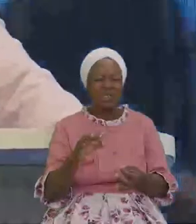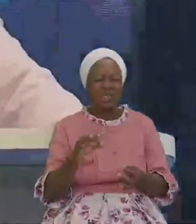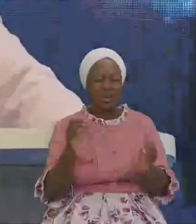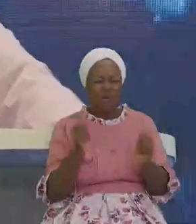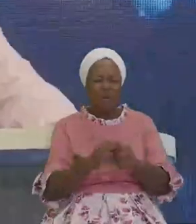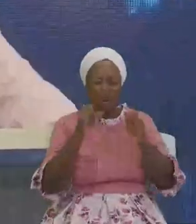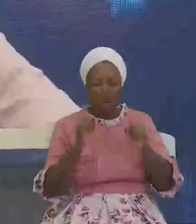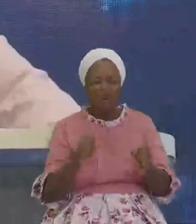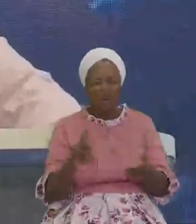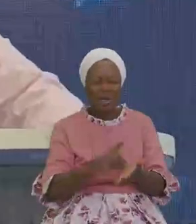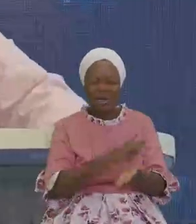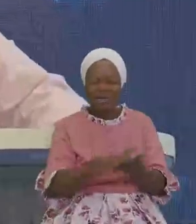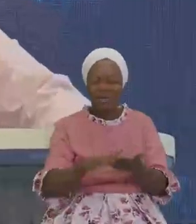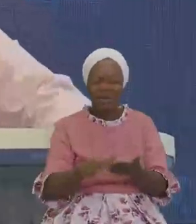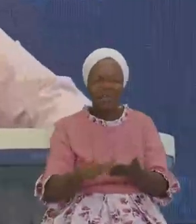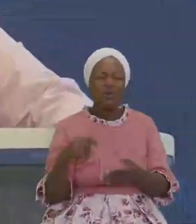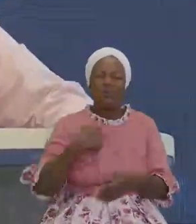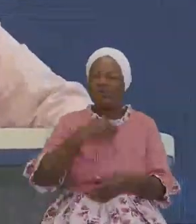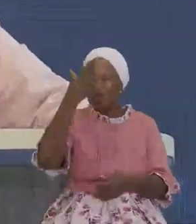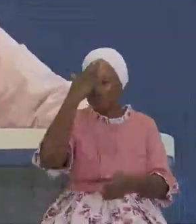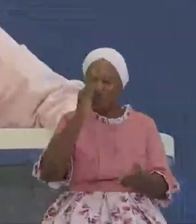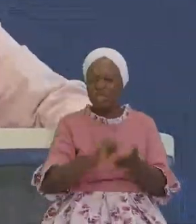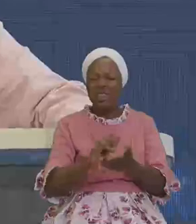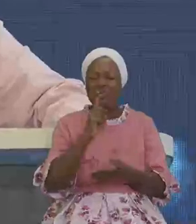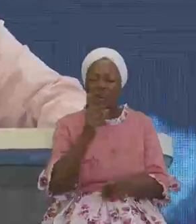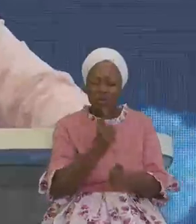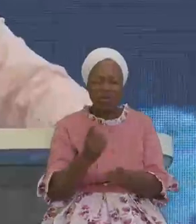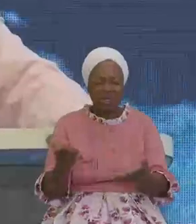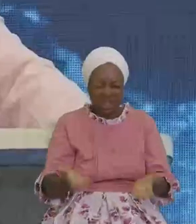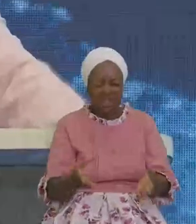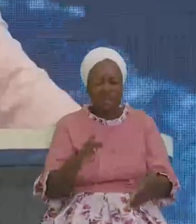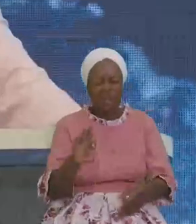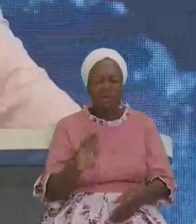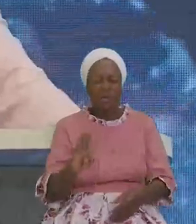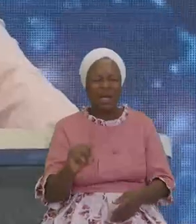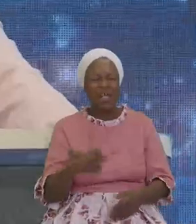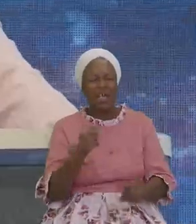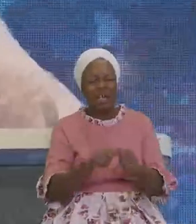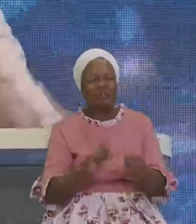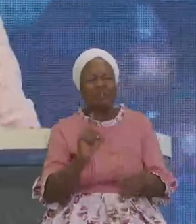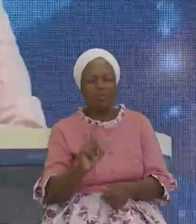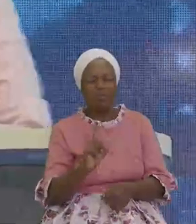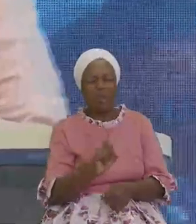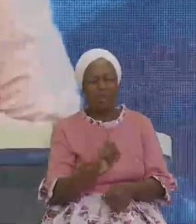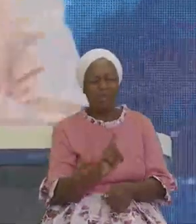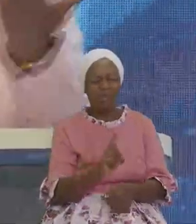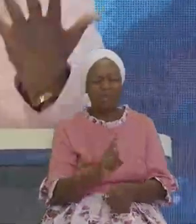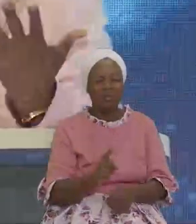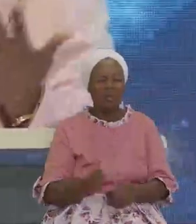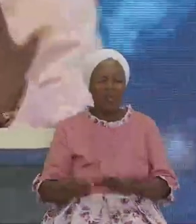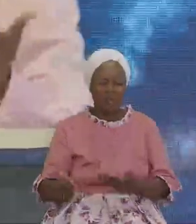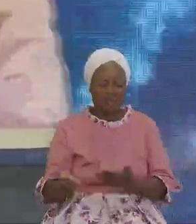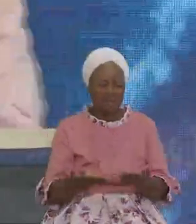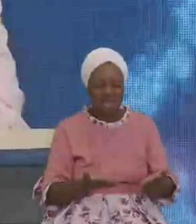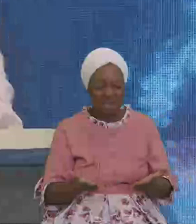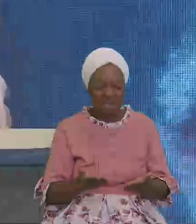Saint-Esprit, avec puissance divine, nous savons que tu es là, à côté de